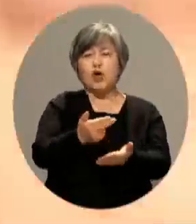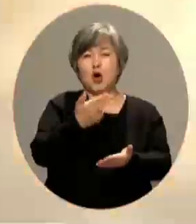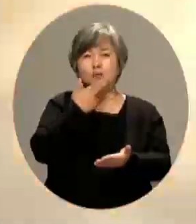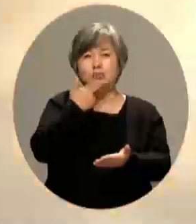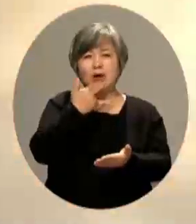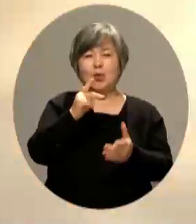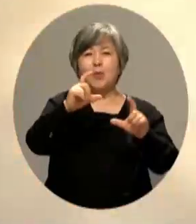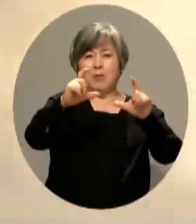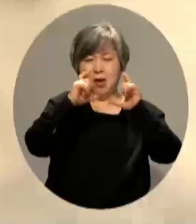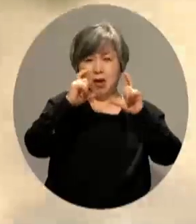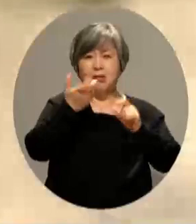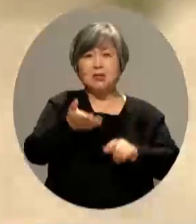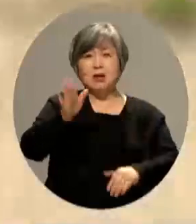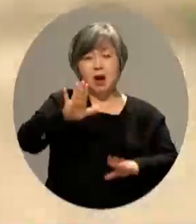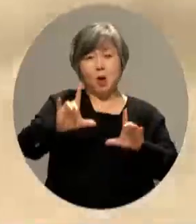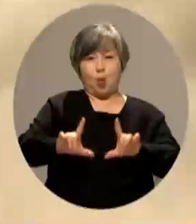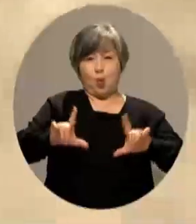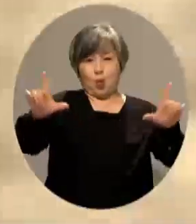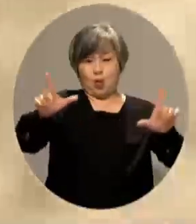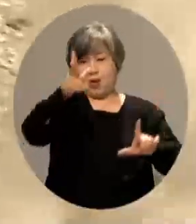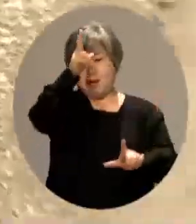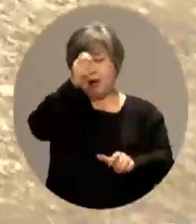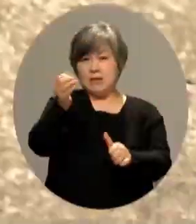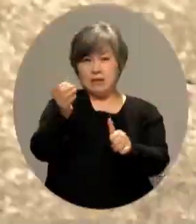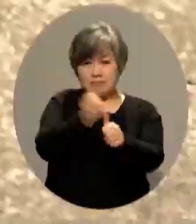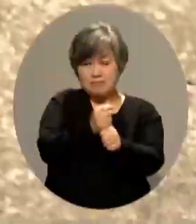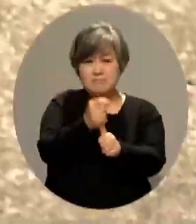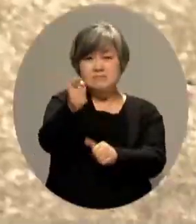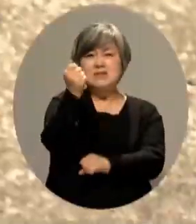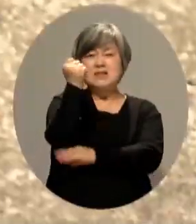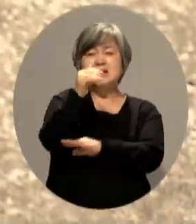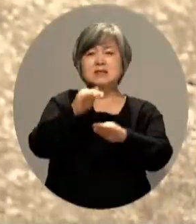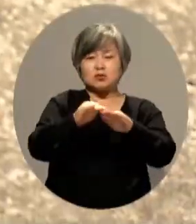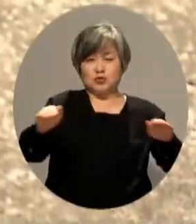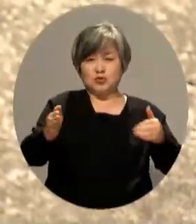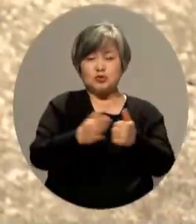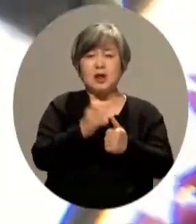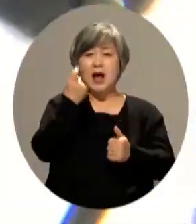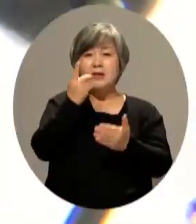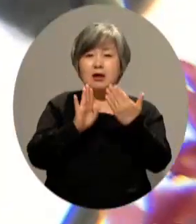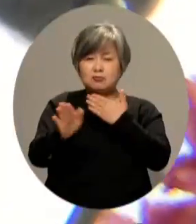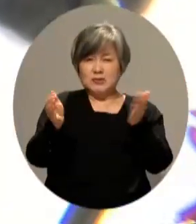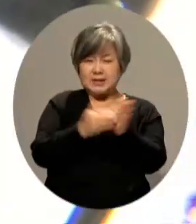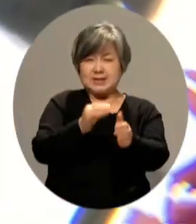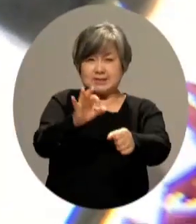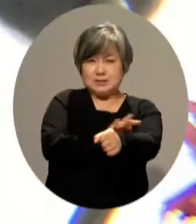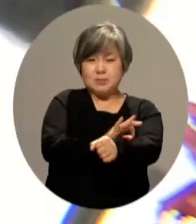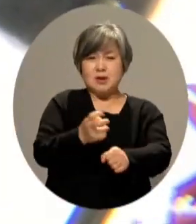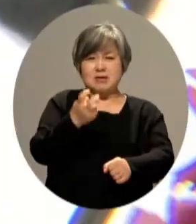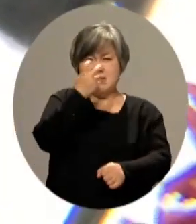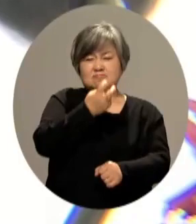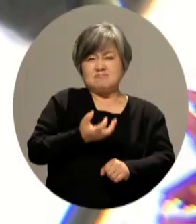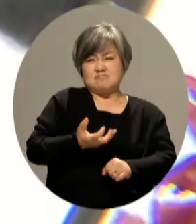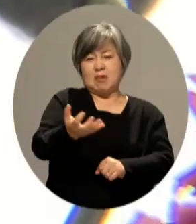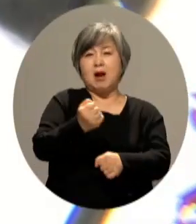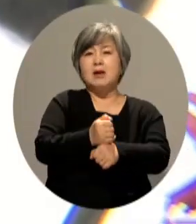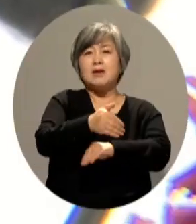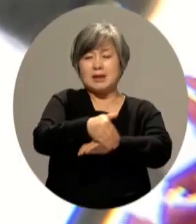받았습니다. 하지만 올 들어 형사 입건 기준을 강화한 해경은 다음 달까지 특별 단속을 이어나갈